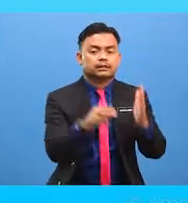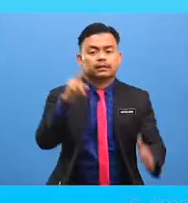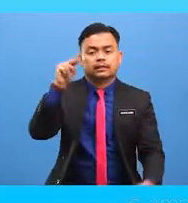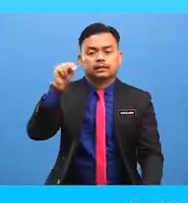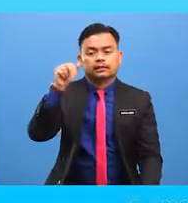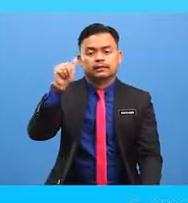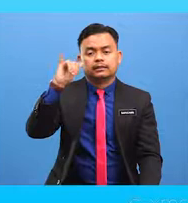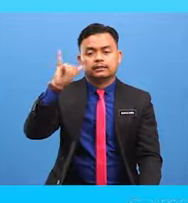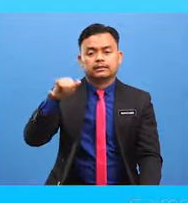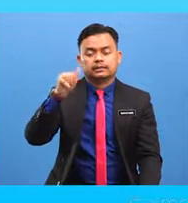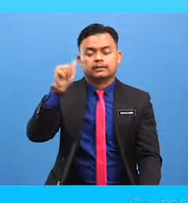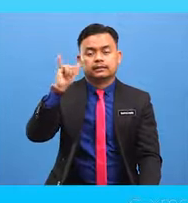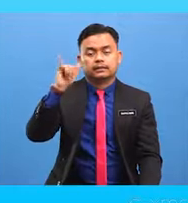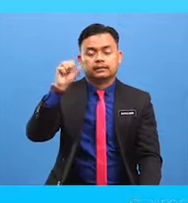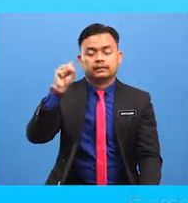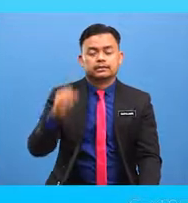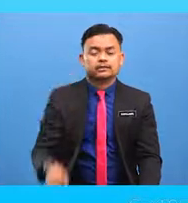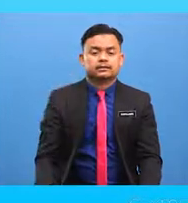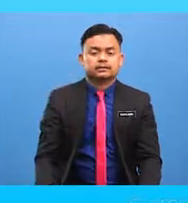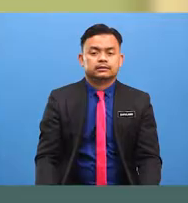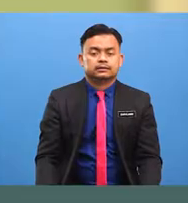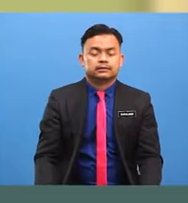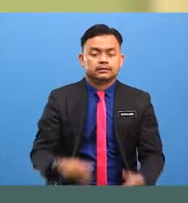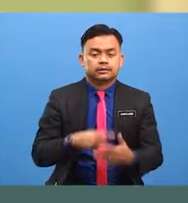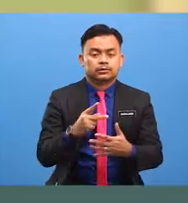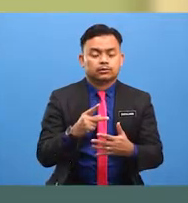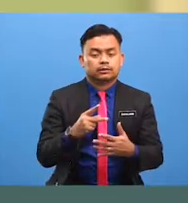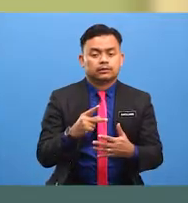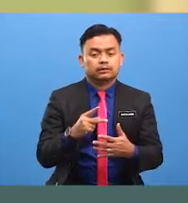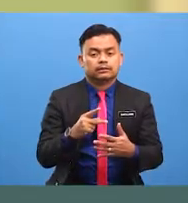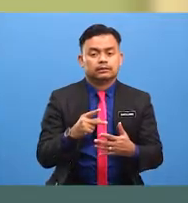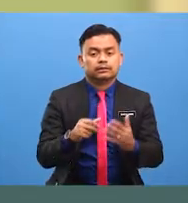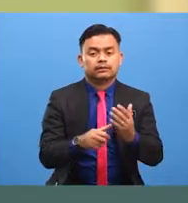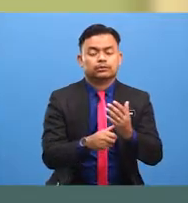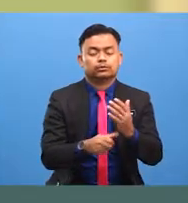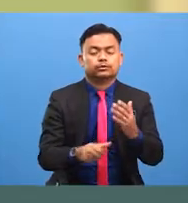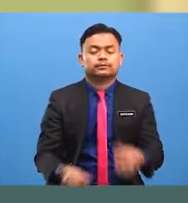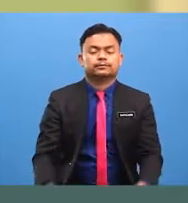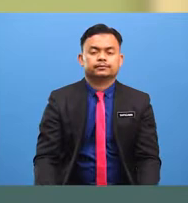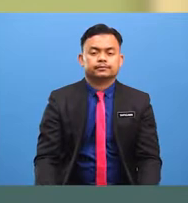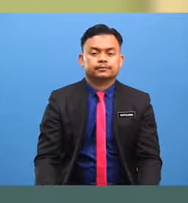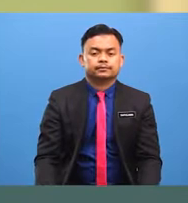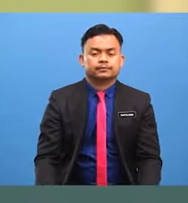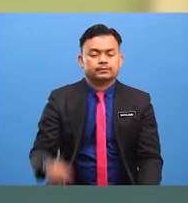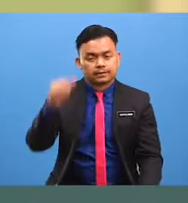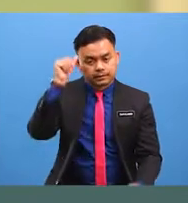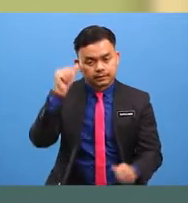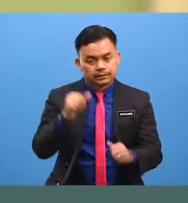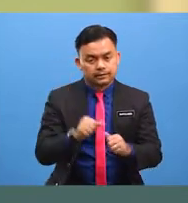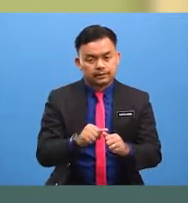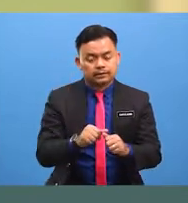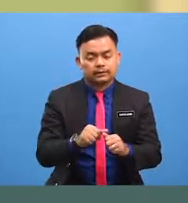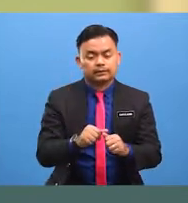dikeluarkan melalui dubur. Cikgu percaya kamu masih lagi ingat bagaimana